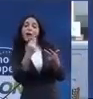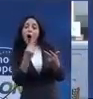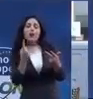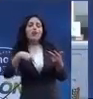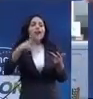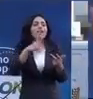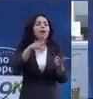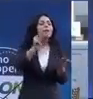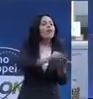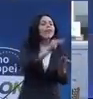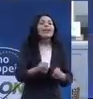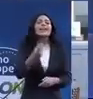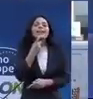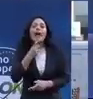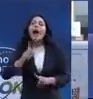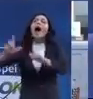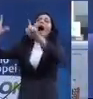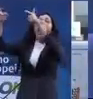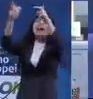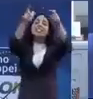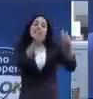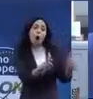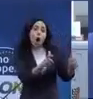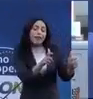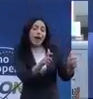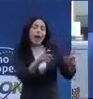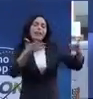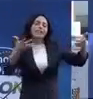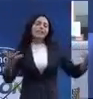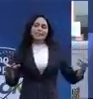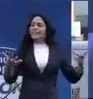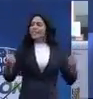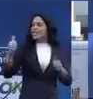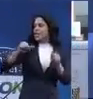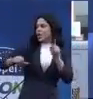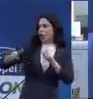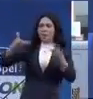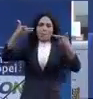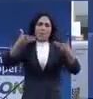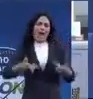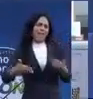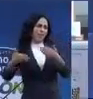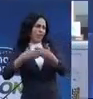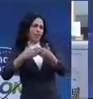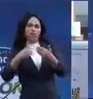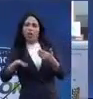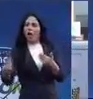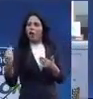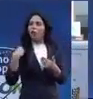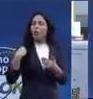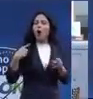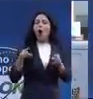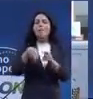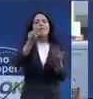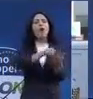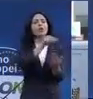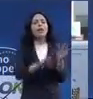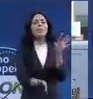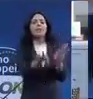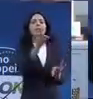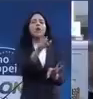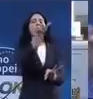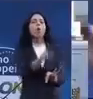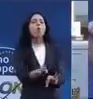vogliamo votare un asteroide ci sta chiedendo il signore che era in Piazza vicino qua di votare come preferenza un